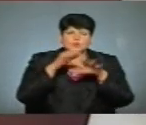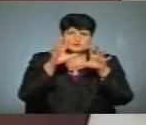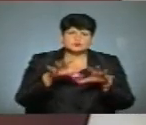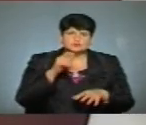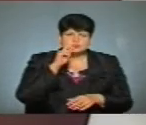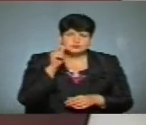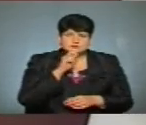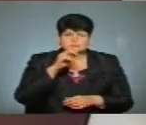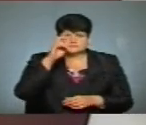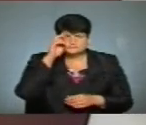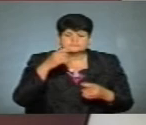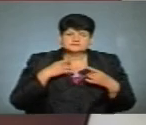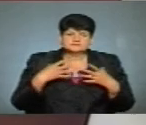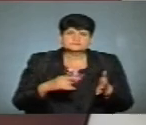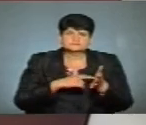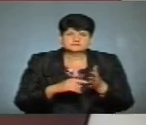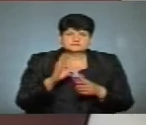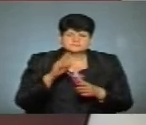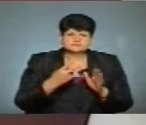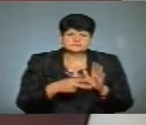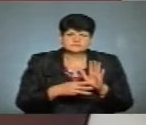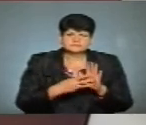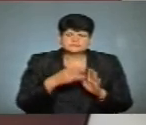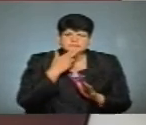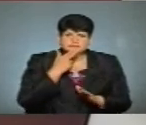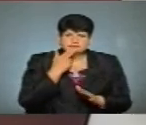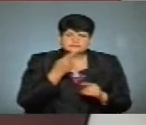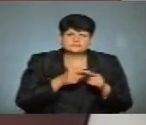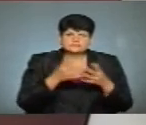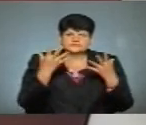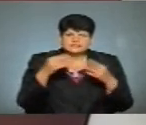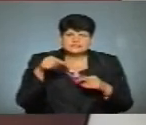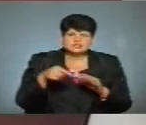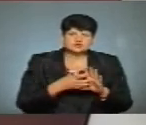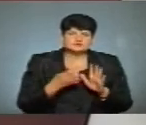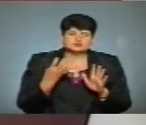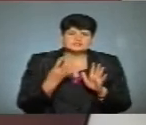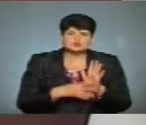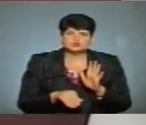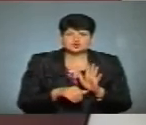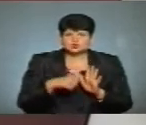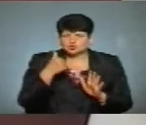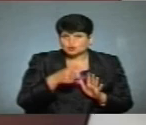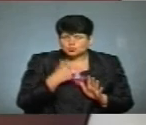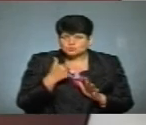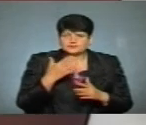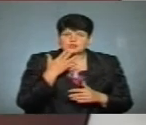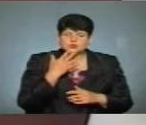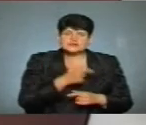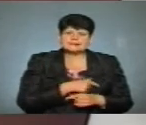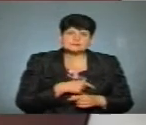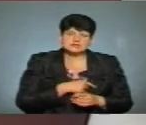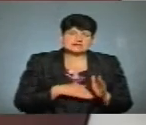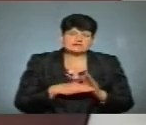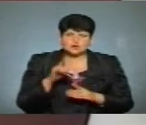України – державне свято, яке відзначають 28 червня. У цей день 1996 року народні депутати